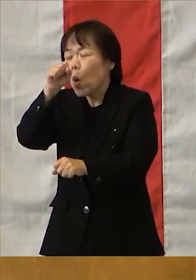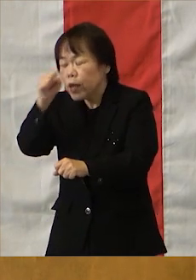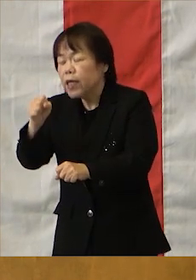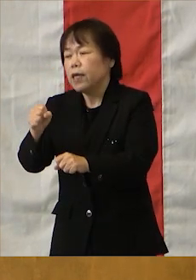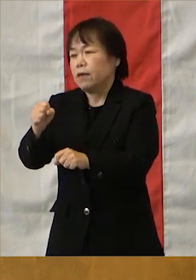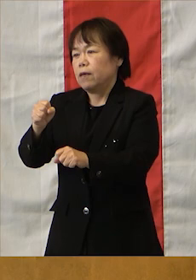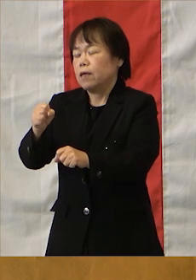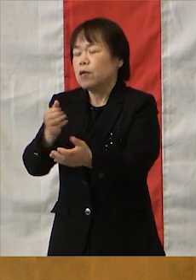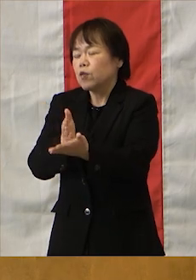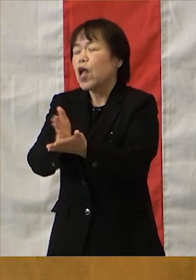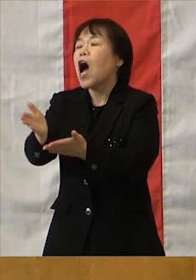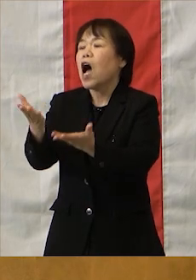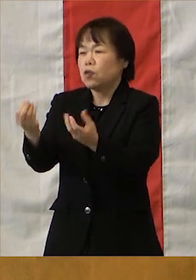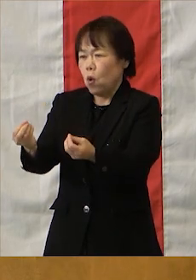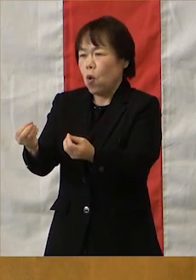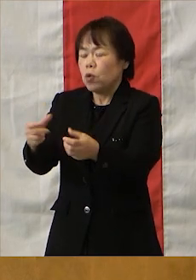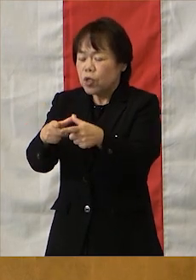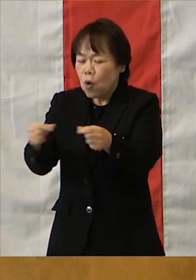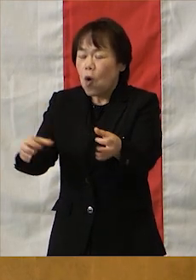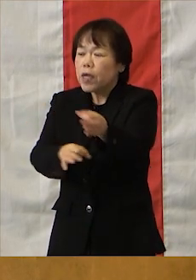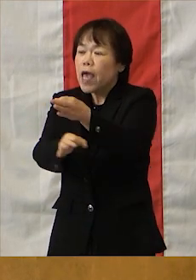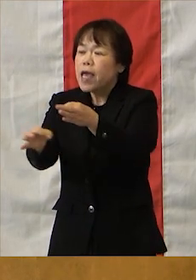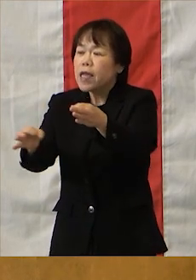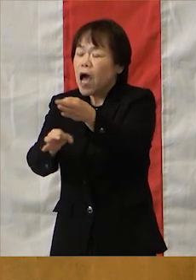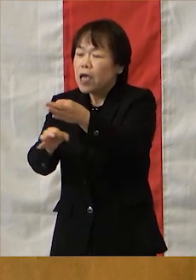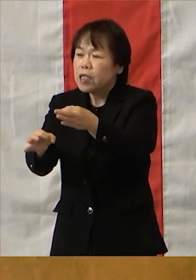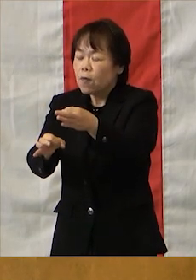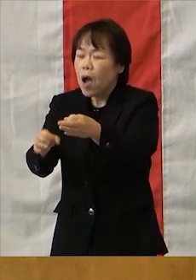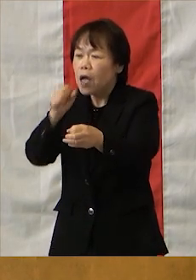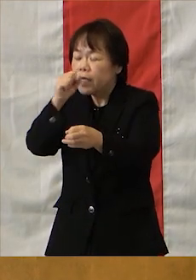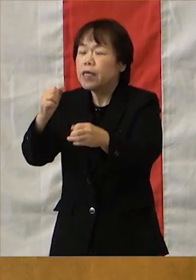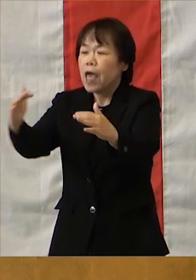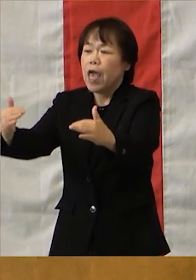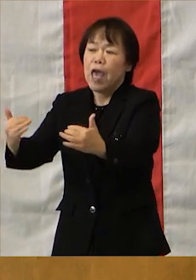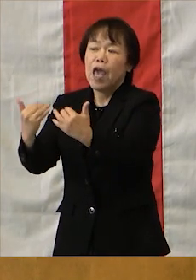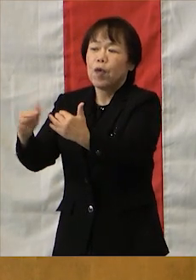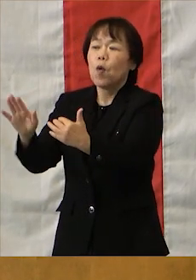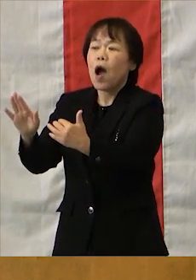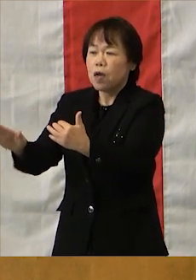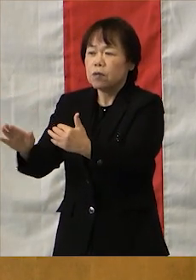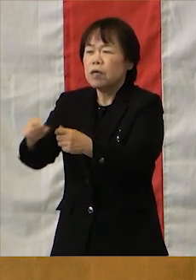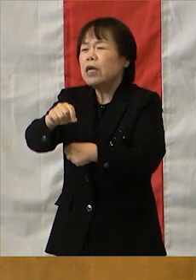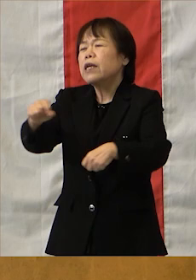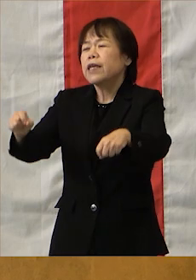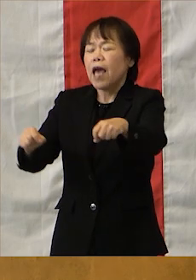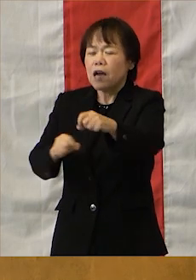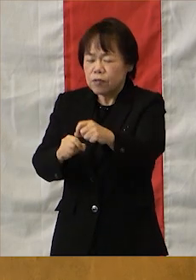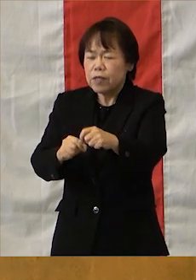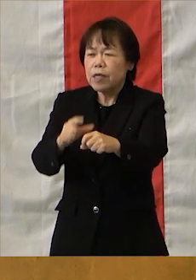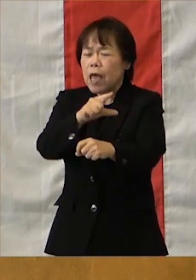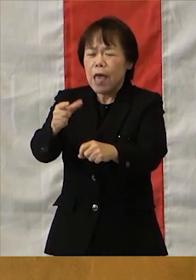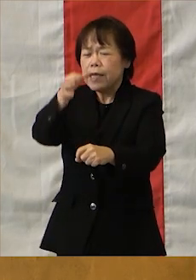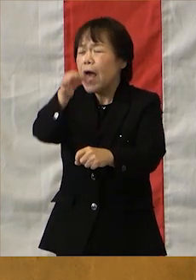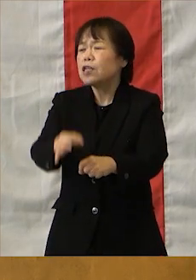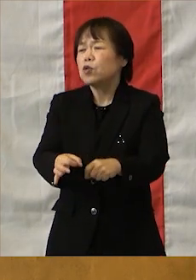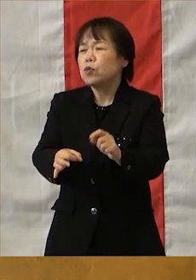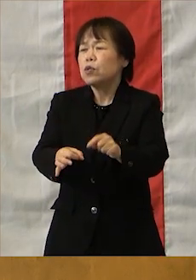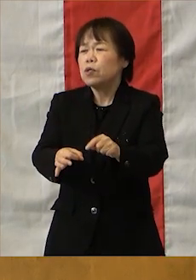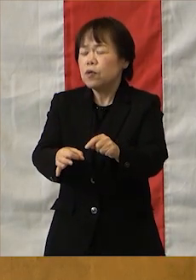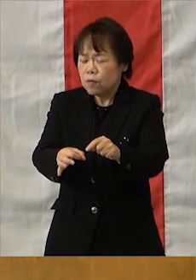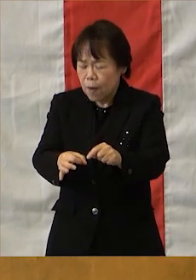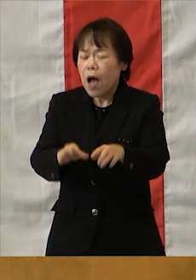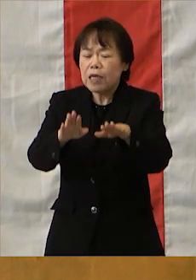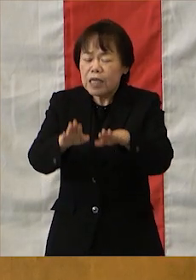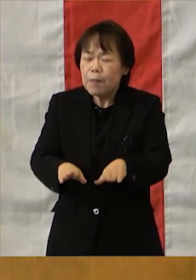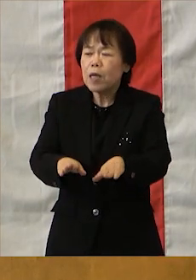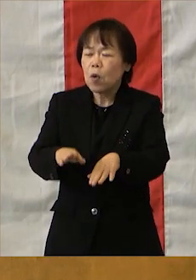残し日本経済に大きな公影響をもたらしました反面急激な円安は